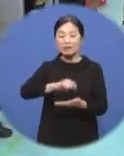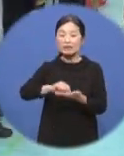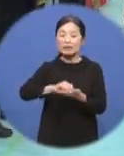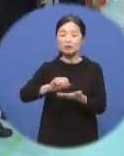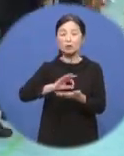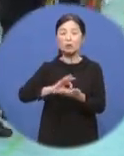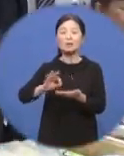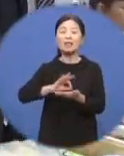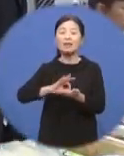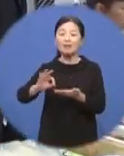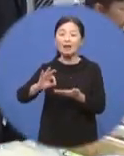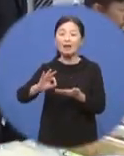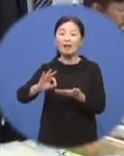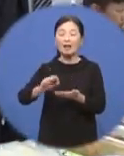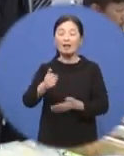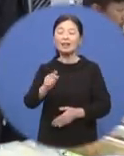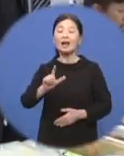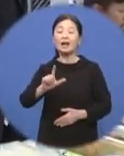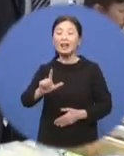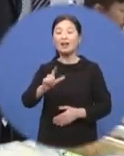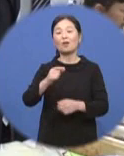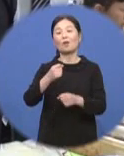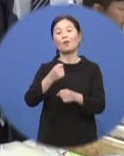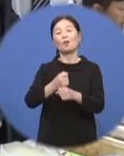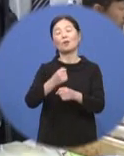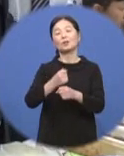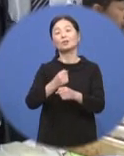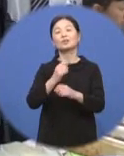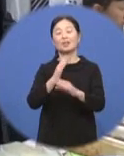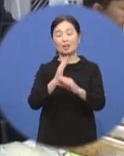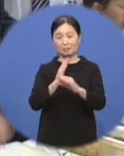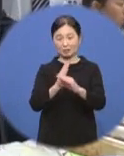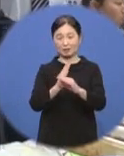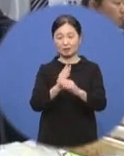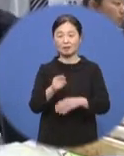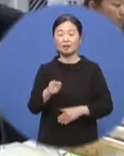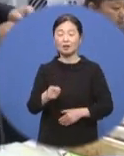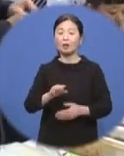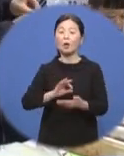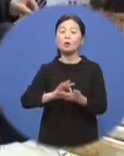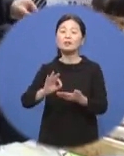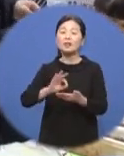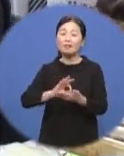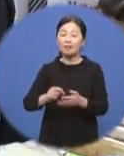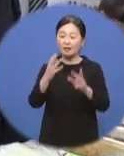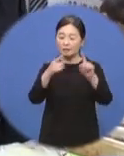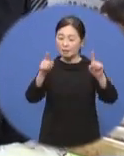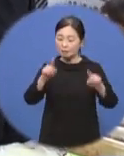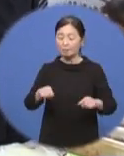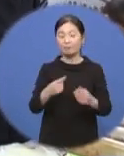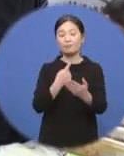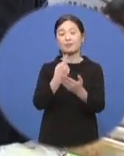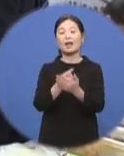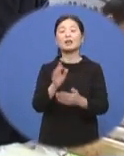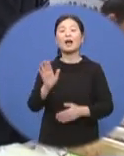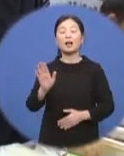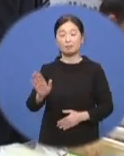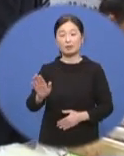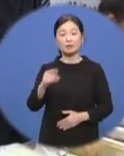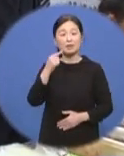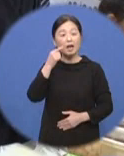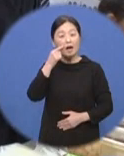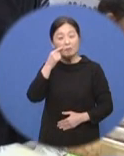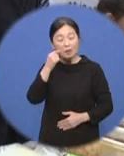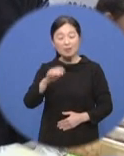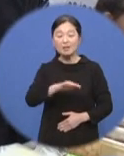万能ダレを作ってるんで、それを使用してイベントなどにもいろいろ出店してるので、またイベントに